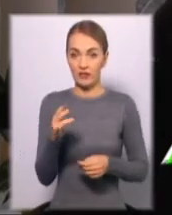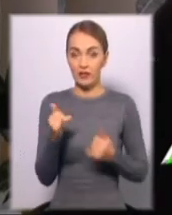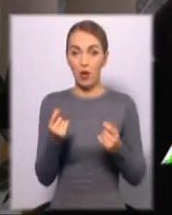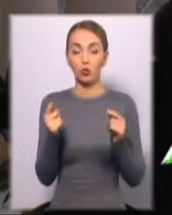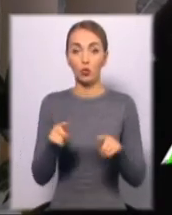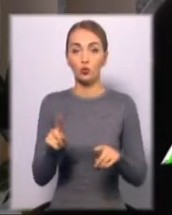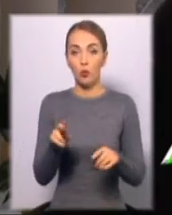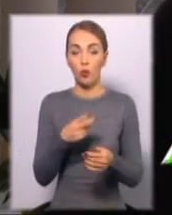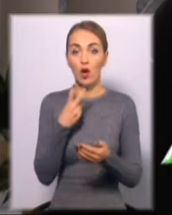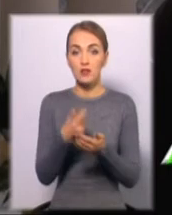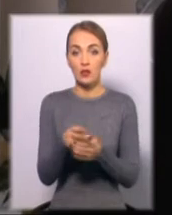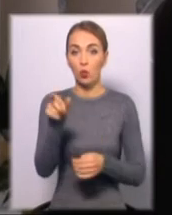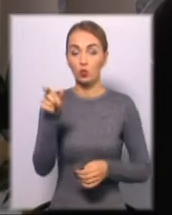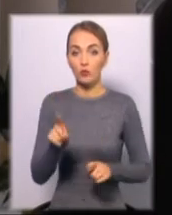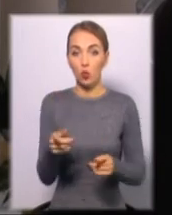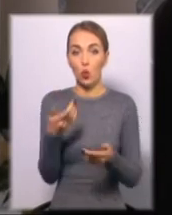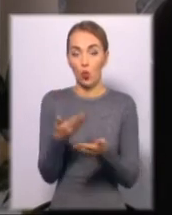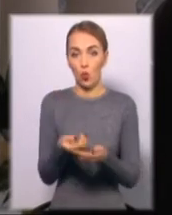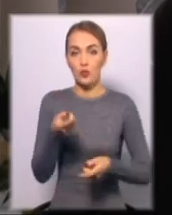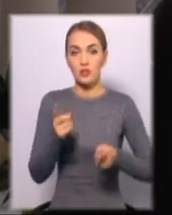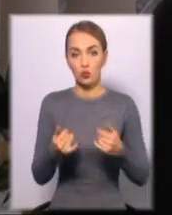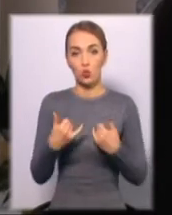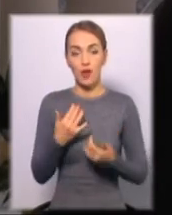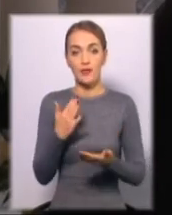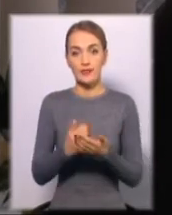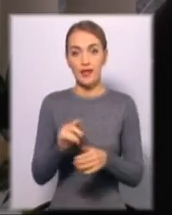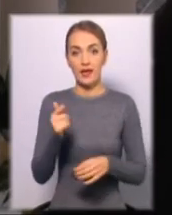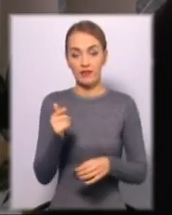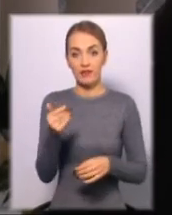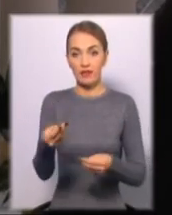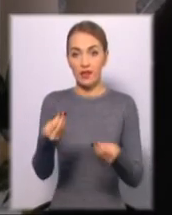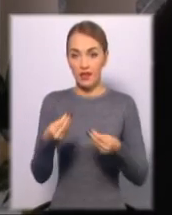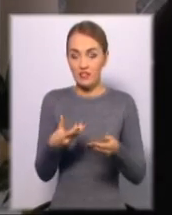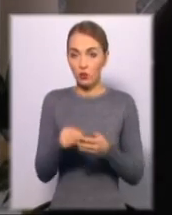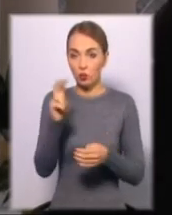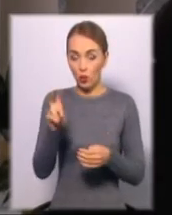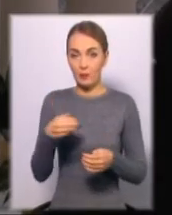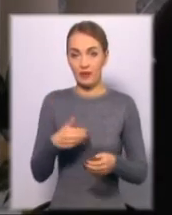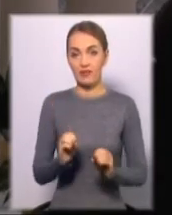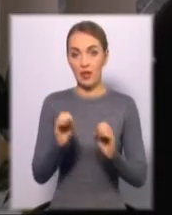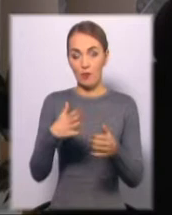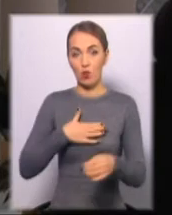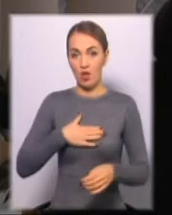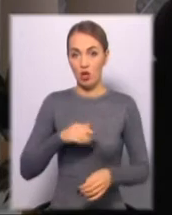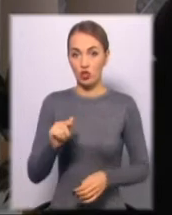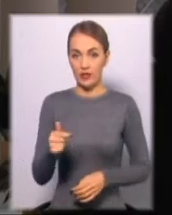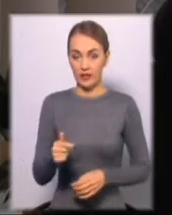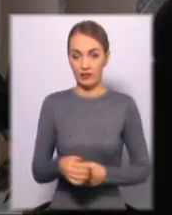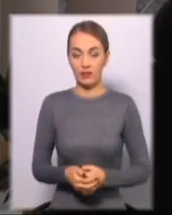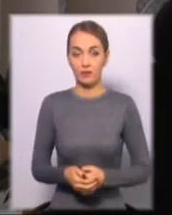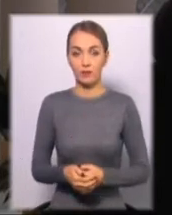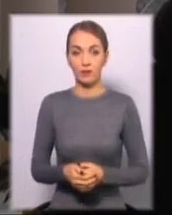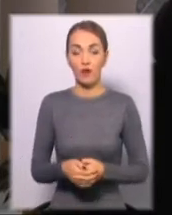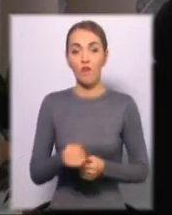щоб показати особі, що ось дійсно в нас є гривні, ви нам даєте свої долари, ми вам віддаємо наші гривні.